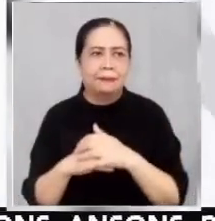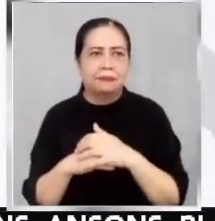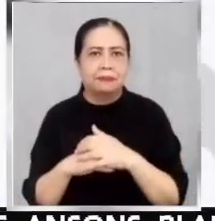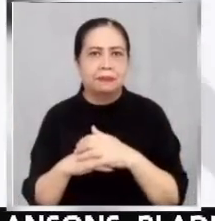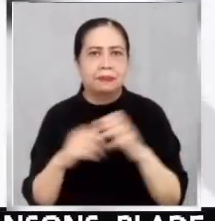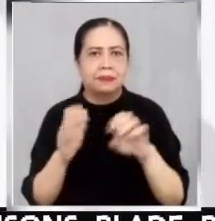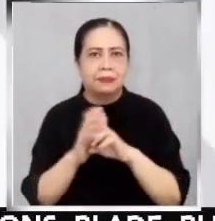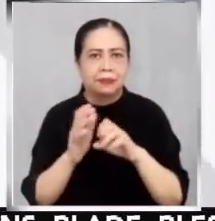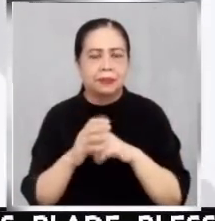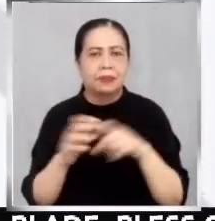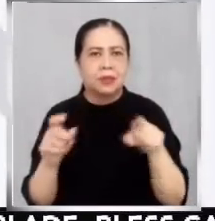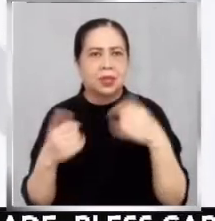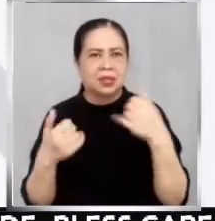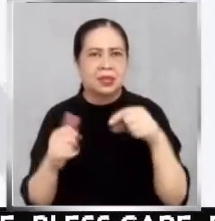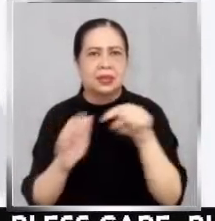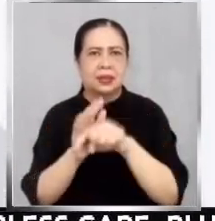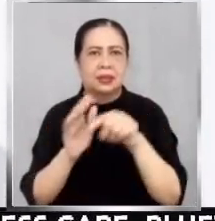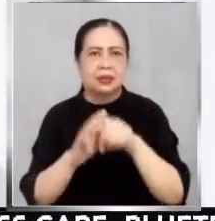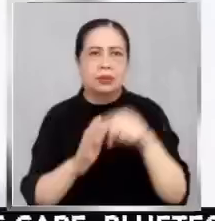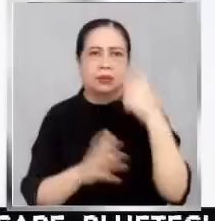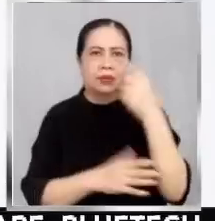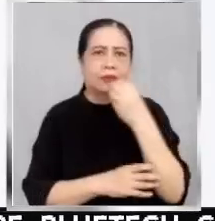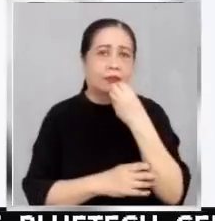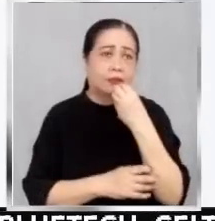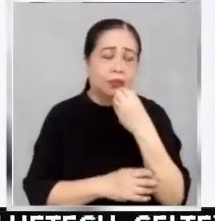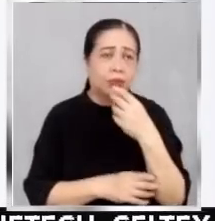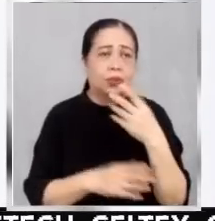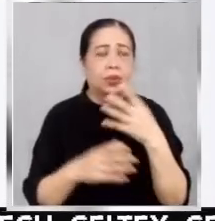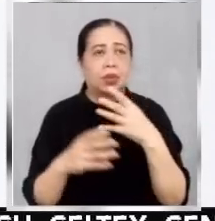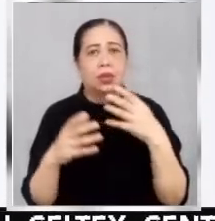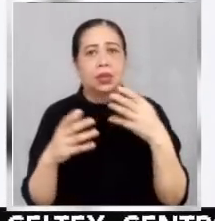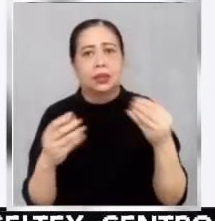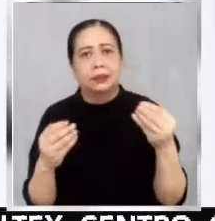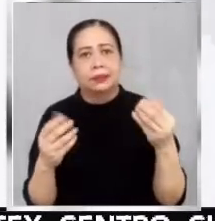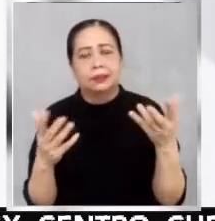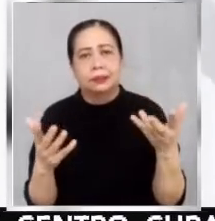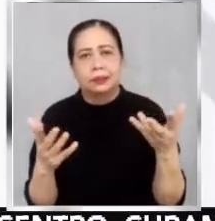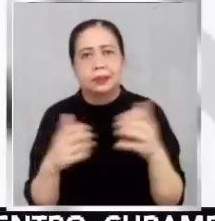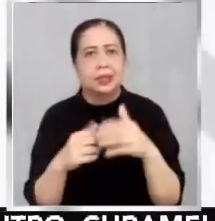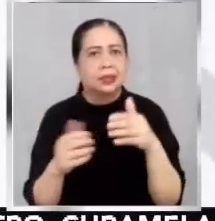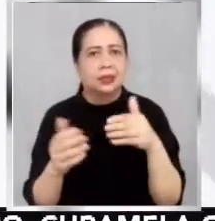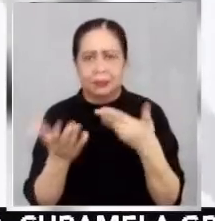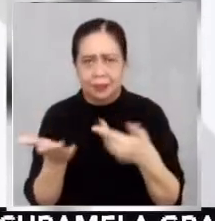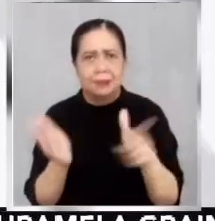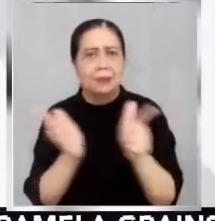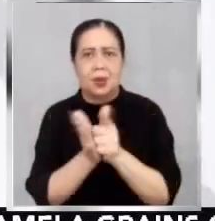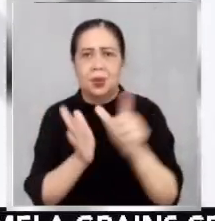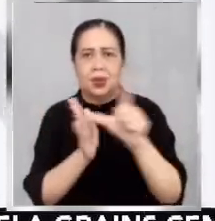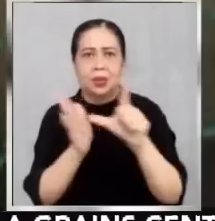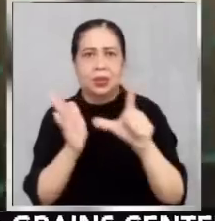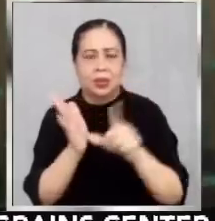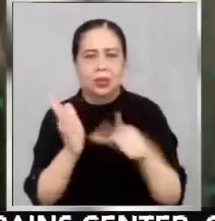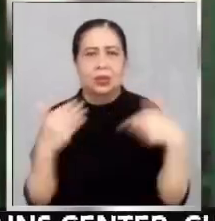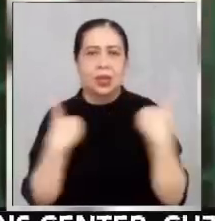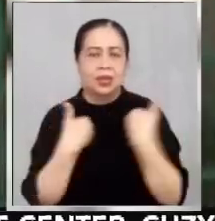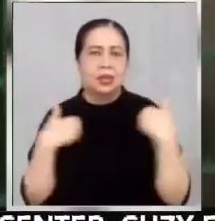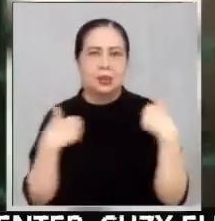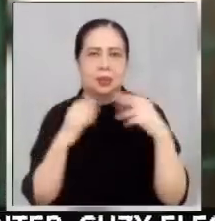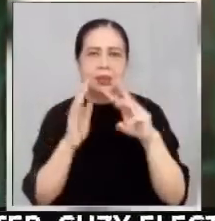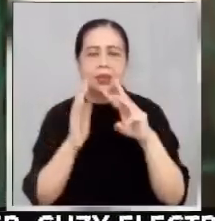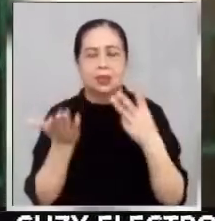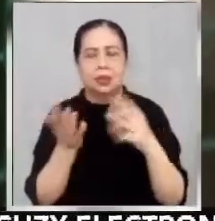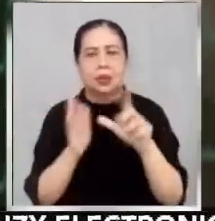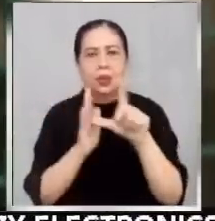nagkakatay pa sila for food. And it's already against the law under the Animal Welfare Act. 6 na buwan